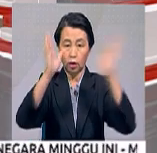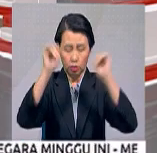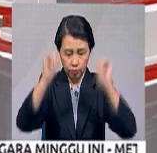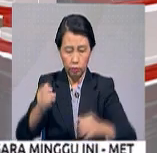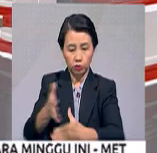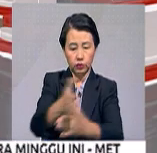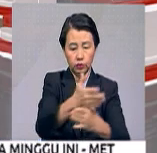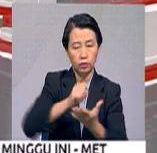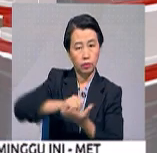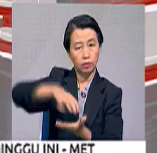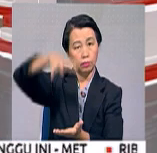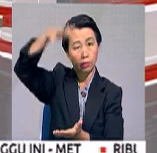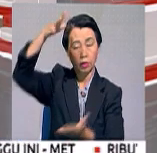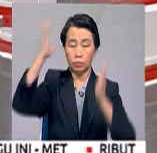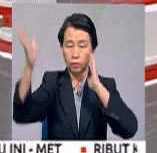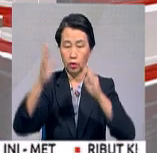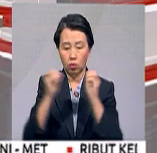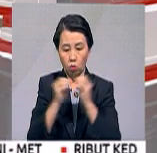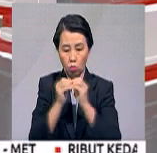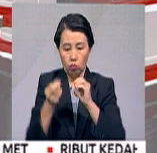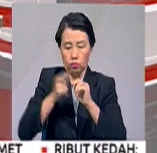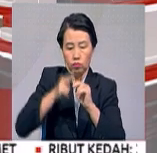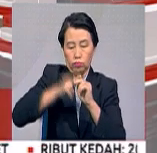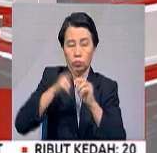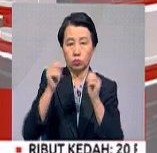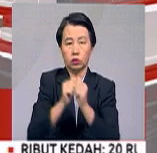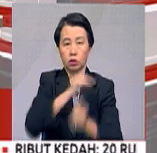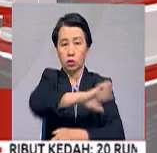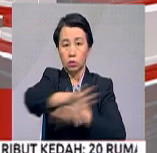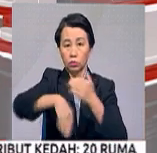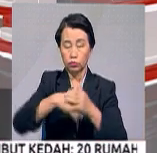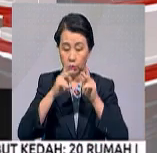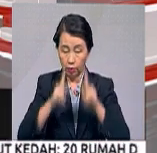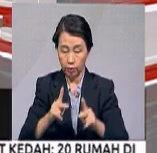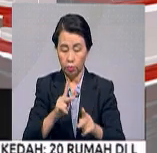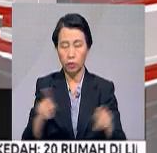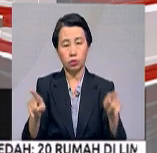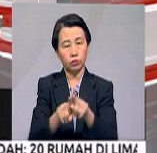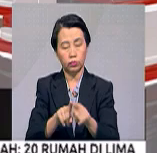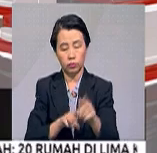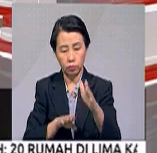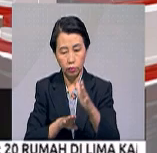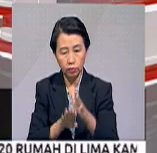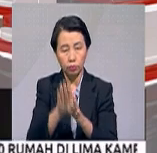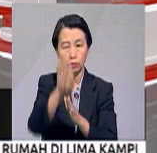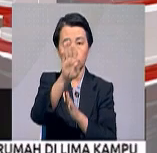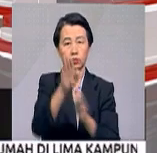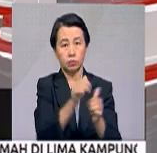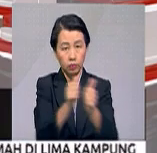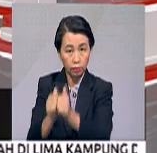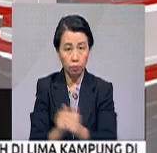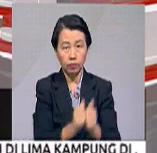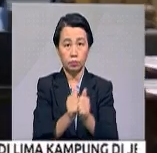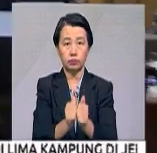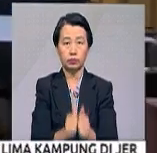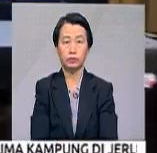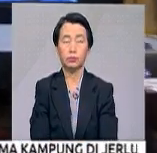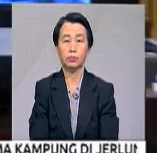berkongsi kemakmuran negara yang semakin meningkat dengan semua pihak turut serta dalam pembangunan negara.